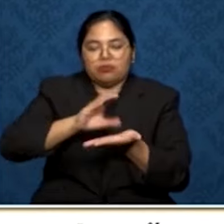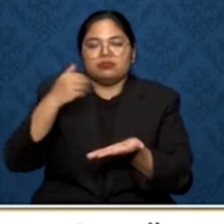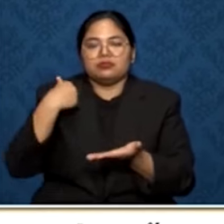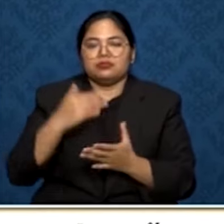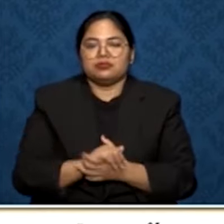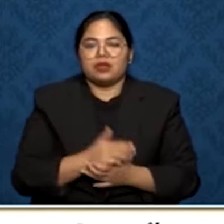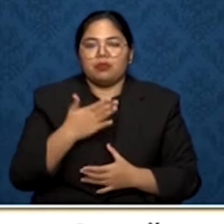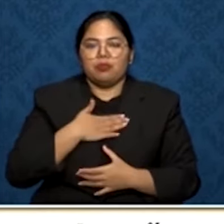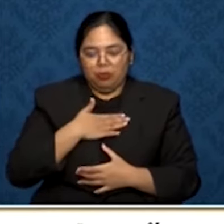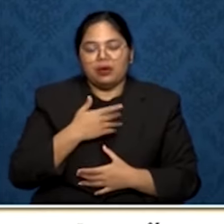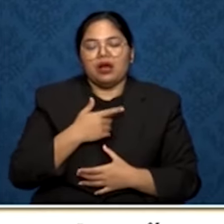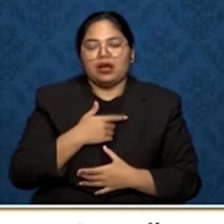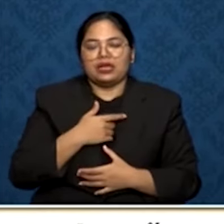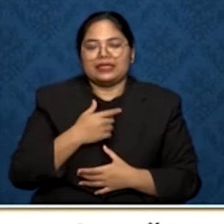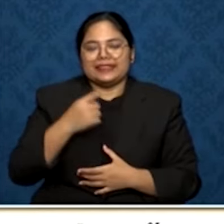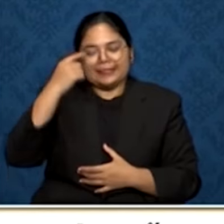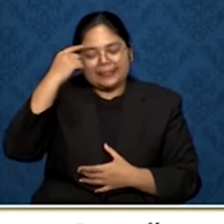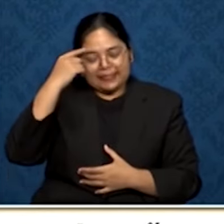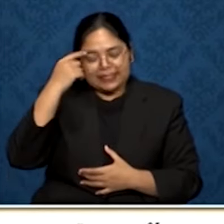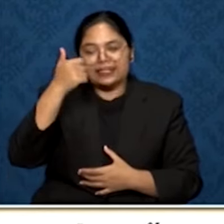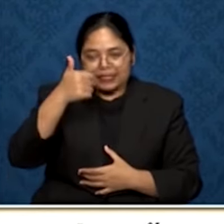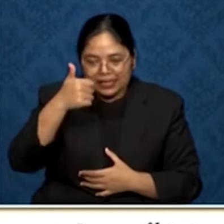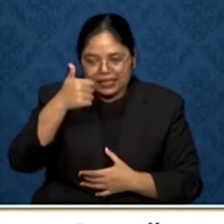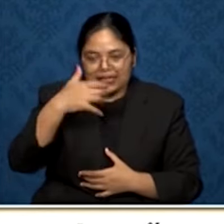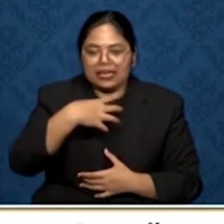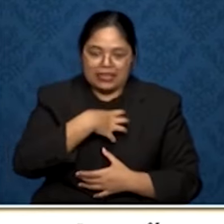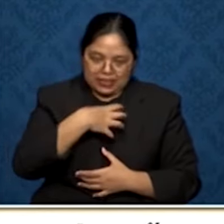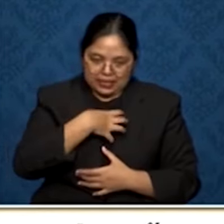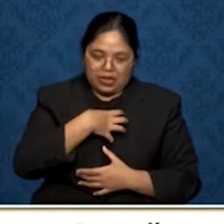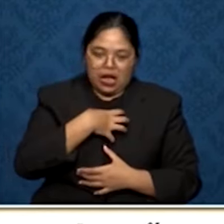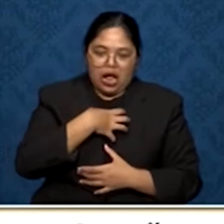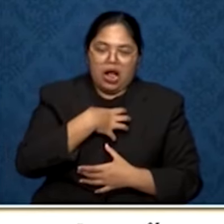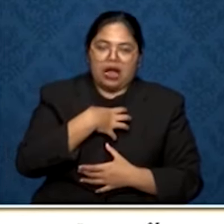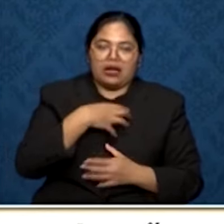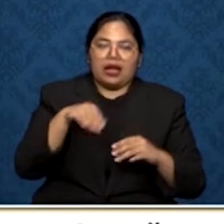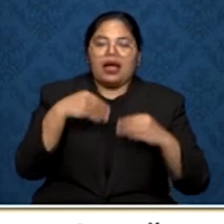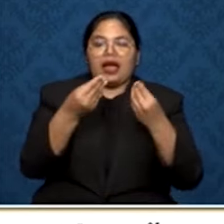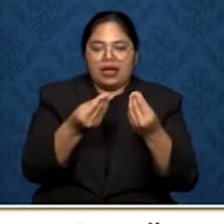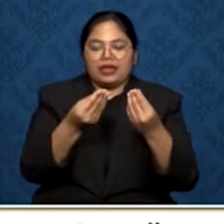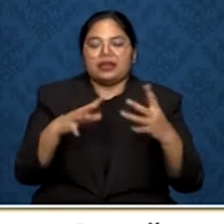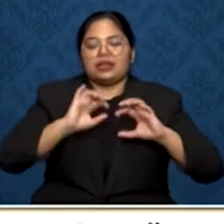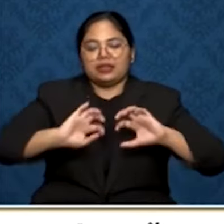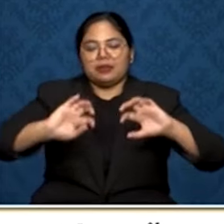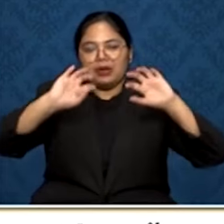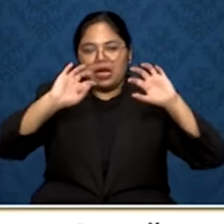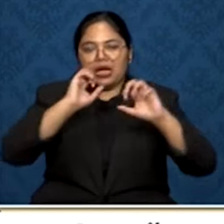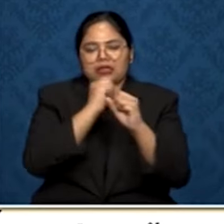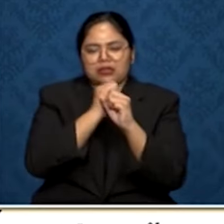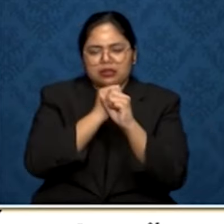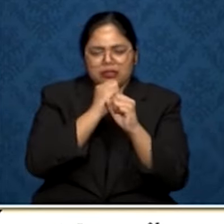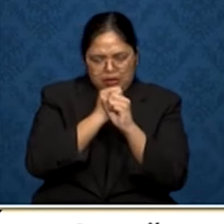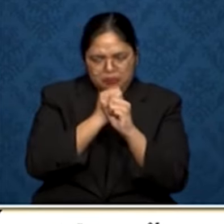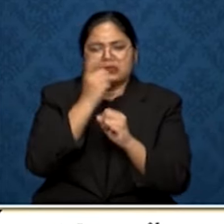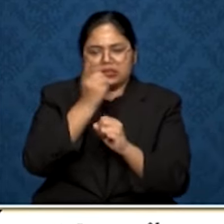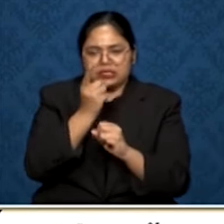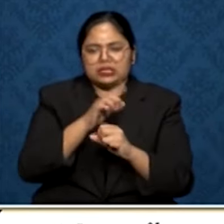ก็ไดความหวกดีจรงนะอบาย Soft Powerโอฟอสของรัฐบาลนะครัเห็นความตั้งใจครับแต่ทำลาช้เหือเกิ